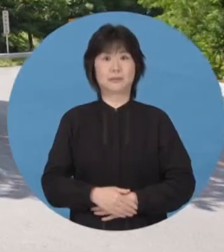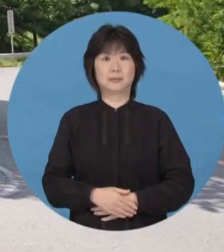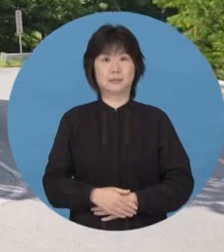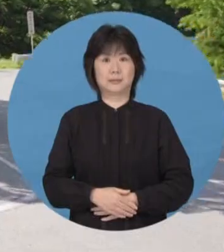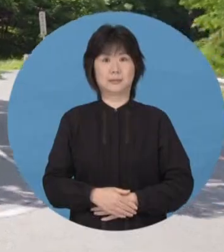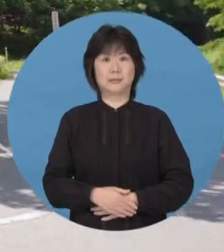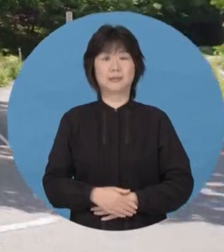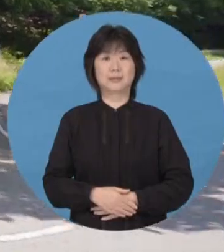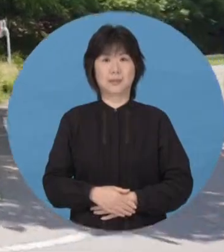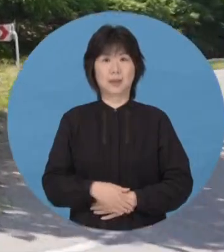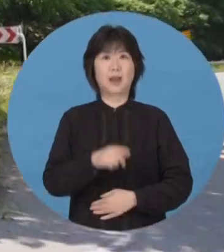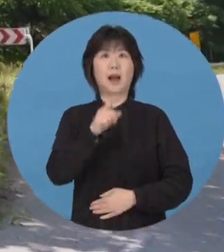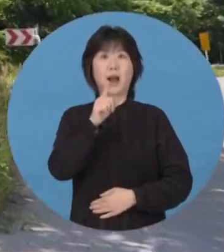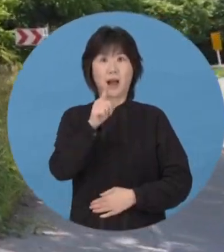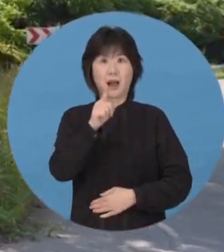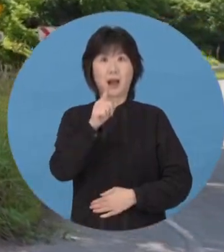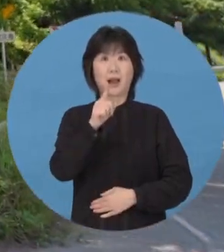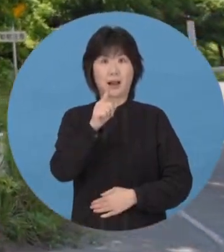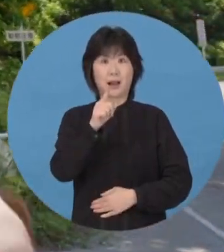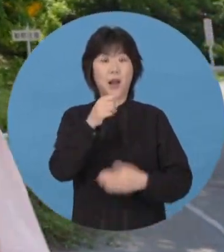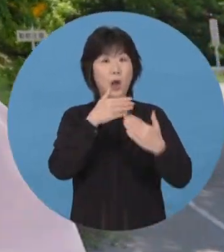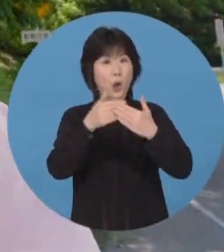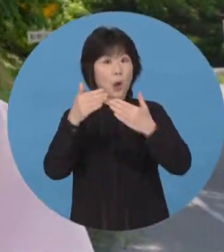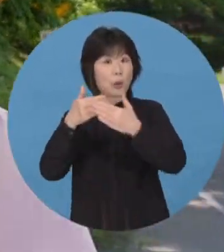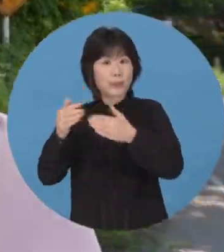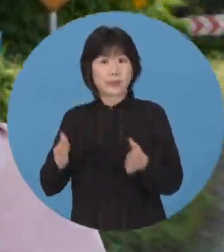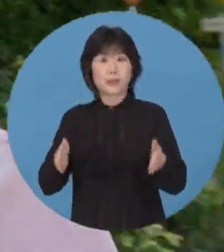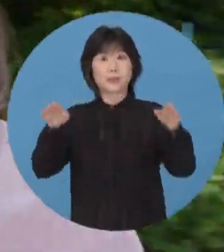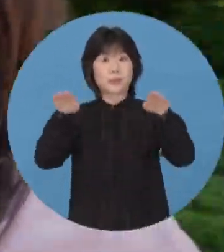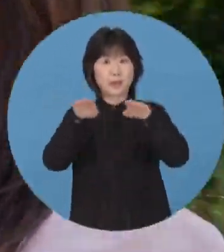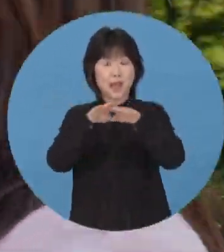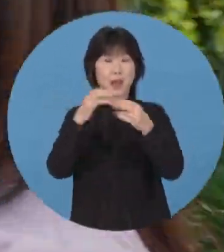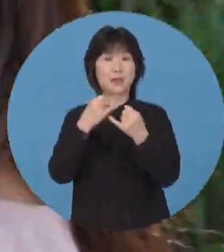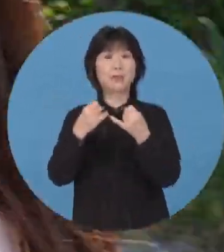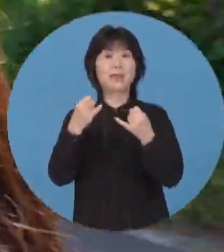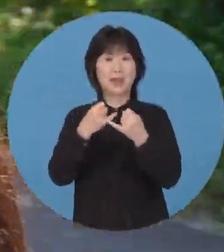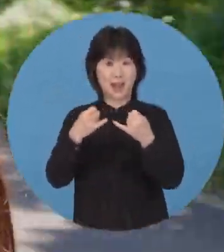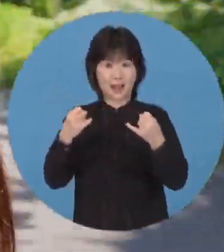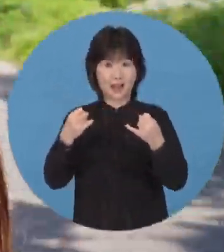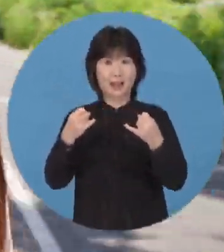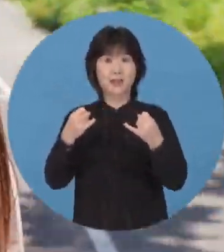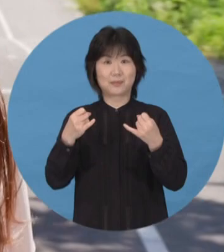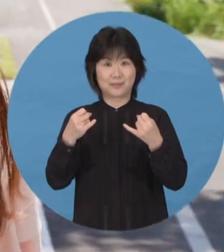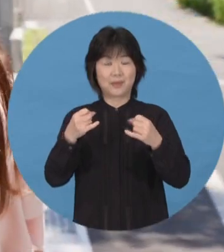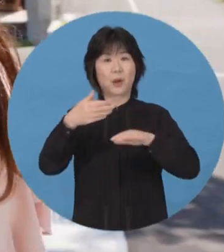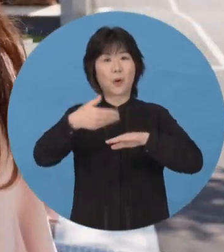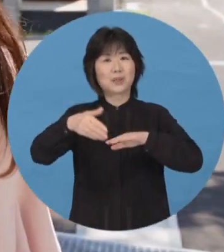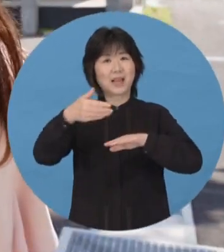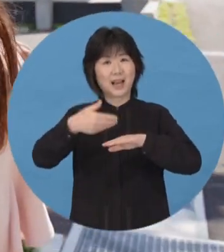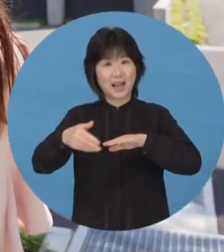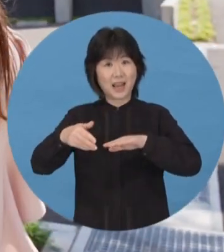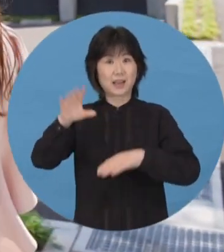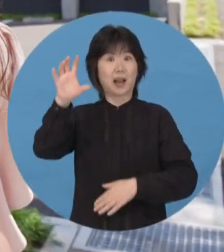わあ、美術館みたいな建物ですね。おしゃれでかっこい